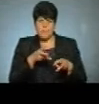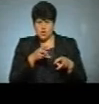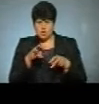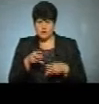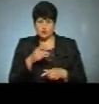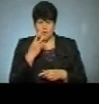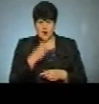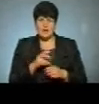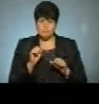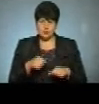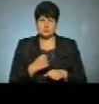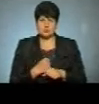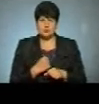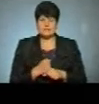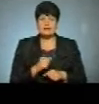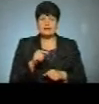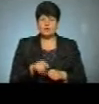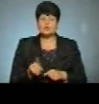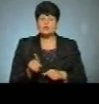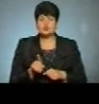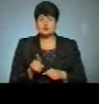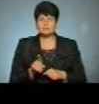але теж можна робити. Але для того, щоб